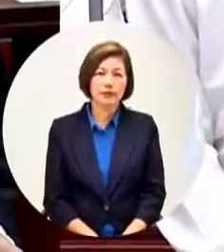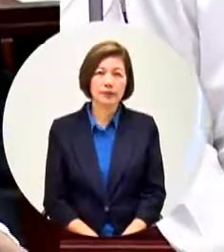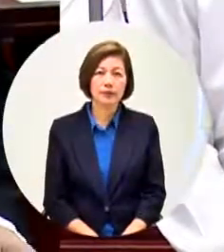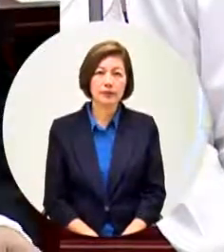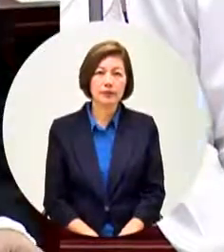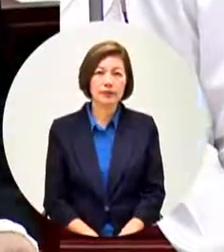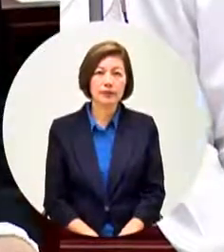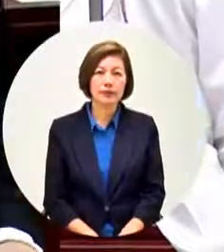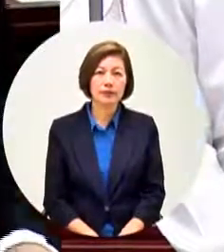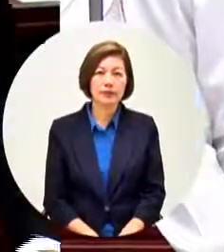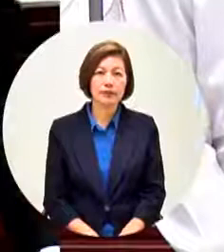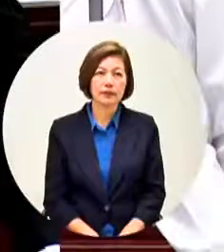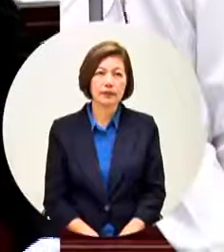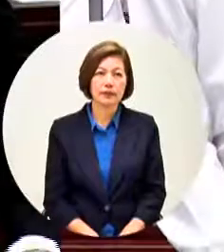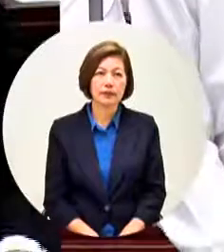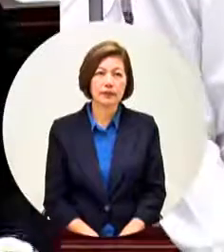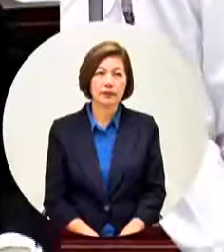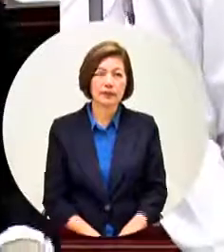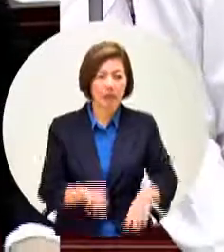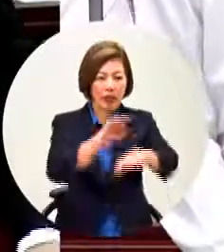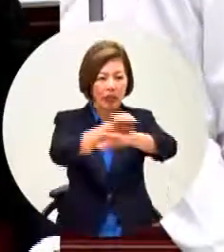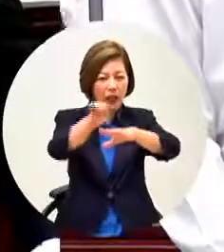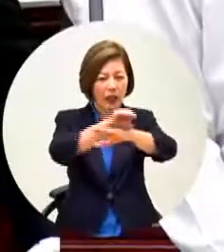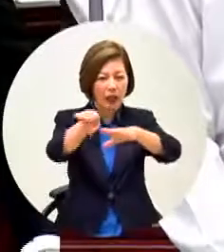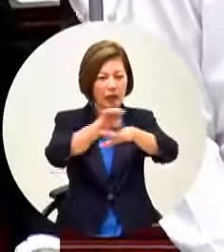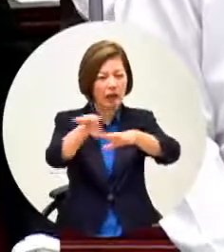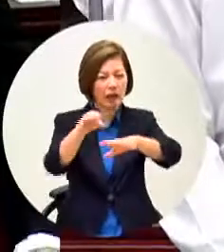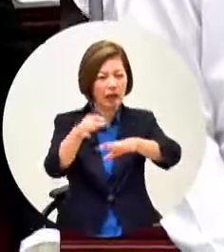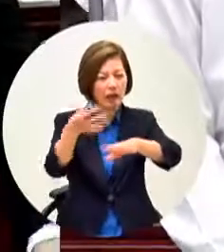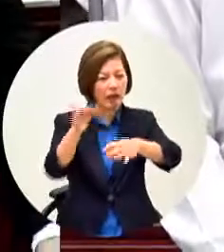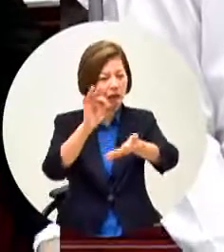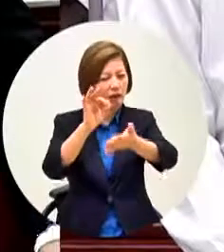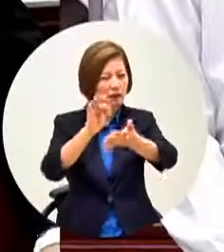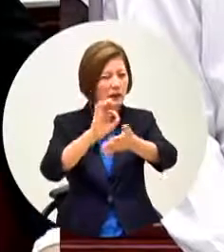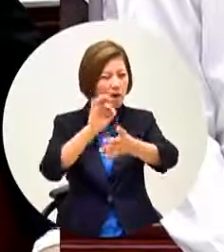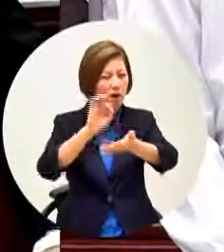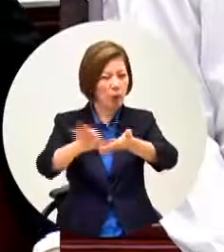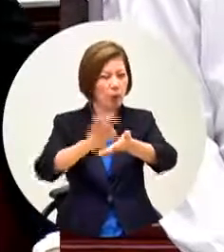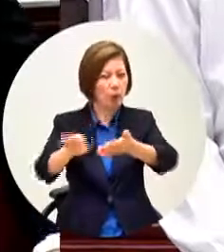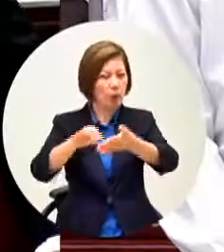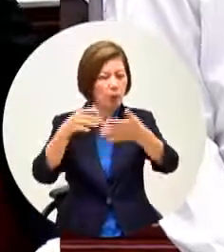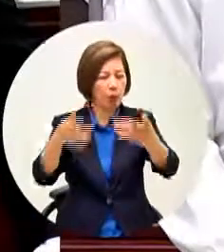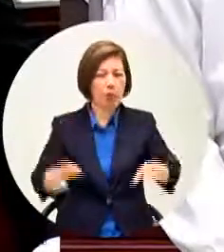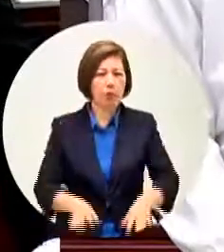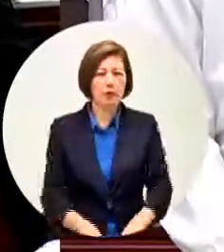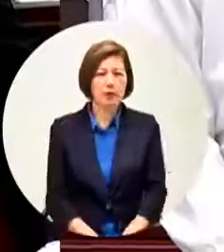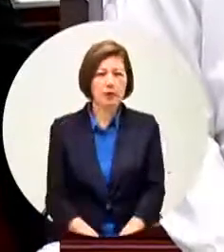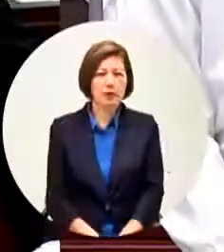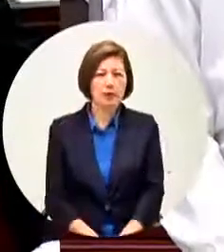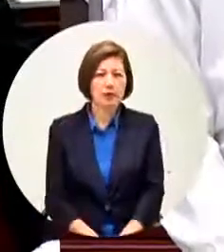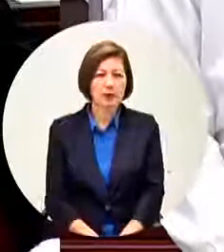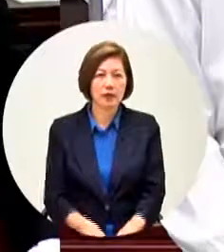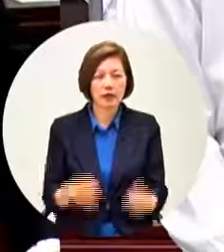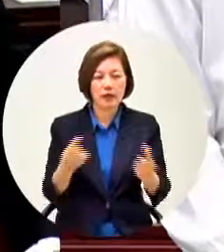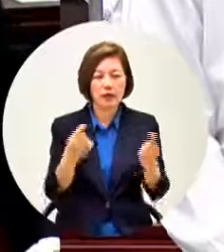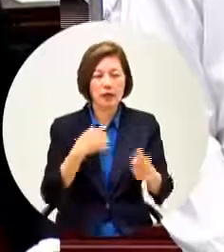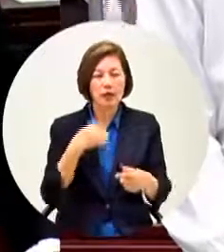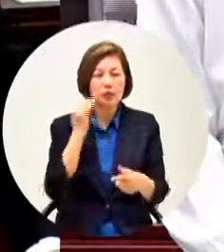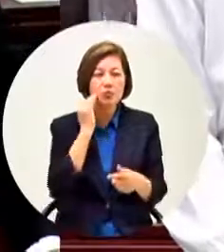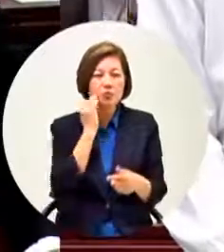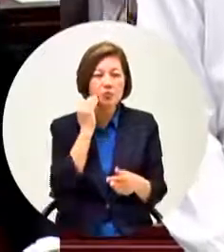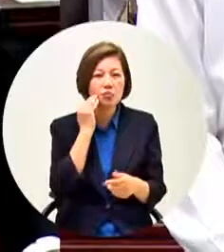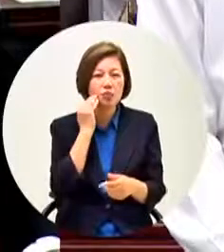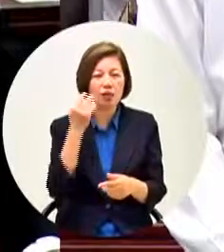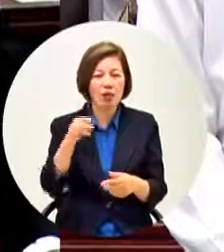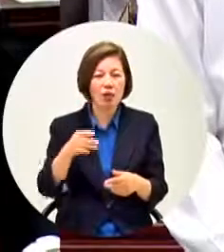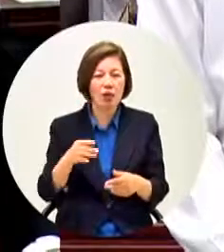你用伫高架顶，迄噪音真正足大个啦。 是是。 你也拄啊，阮厝啦，拄啊，我困伫三楼，啊，你个高